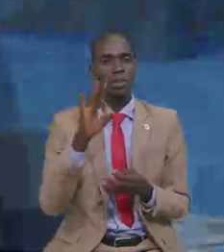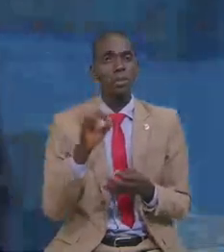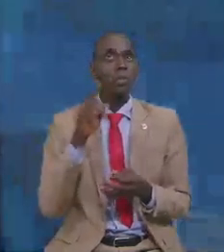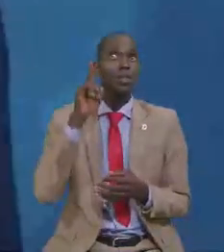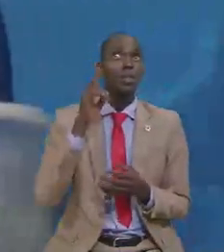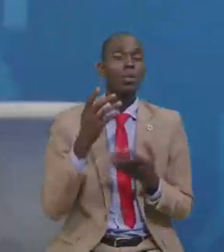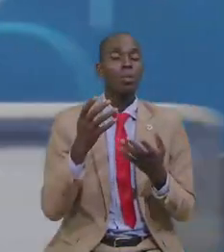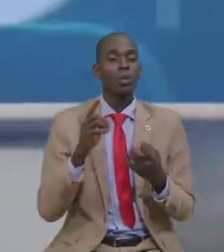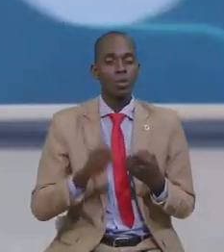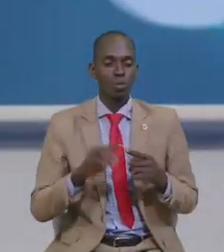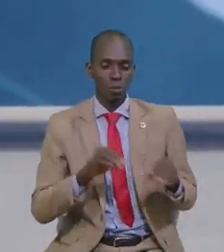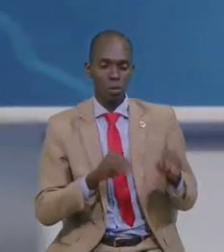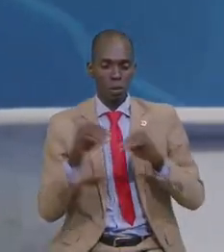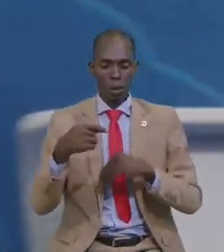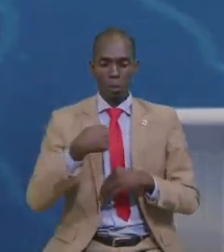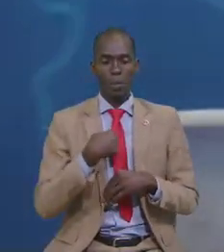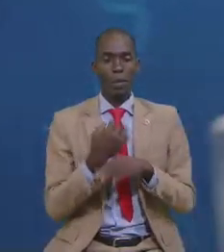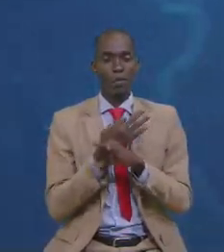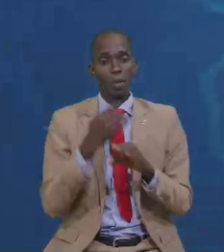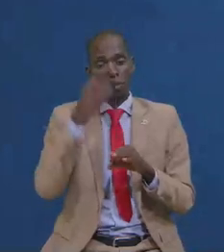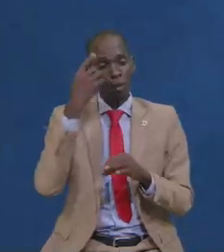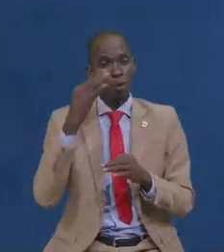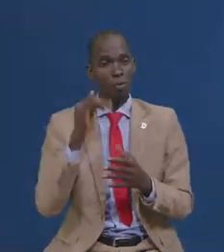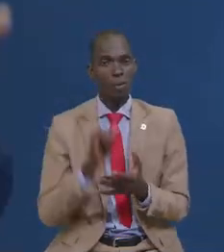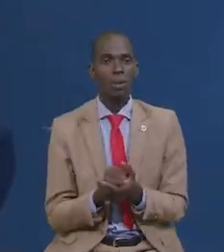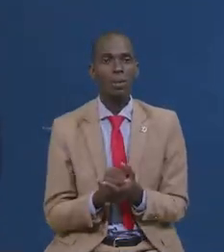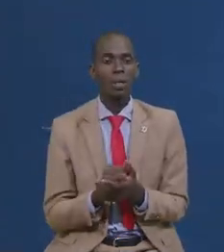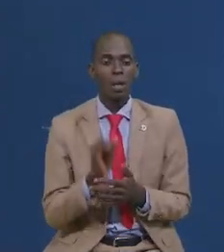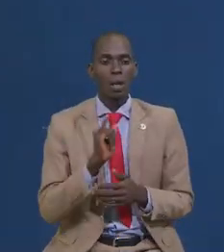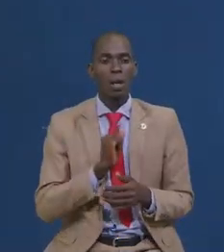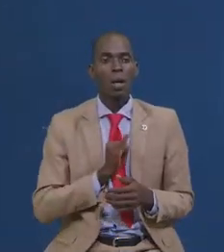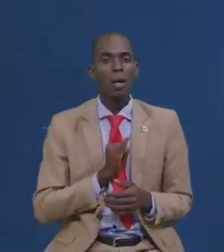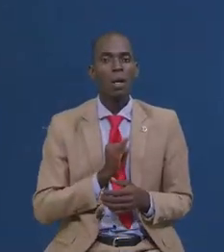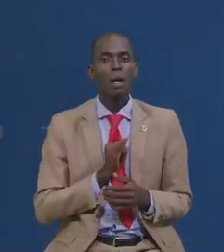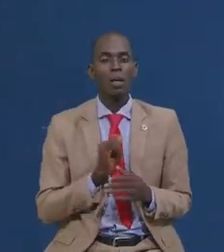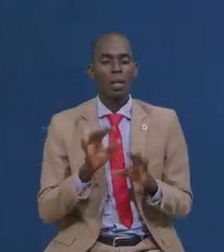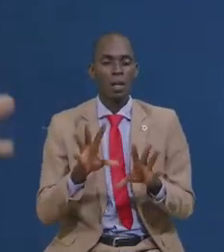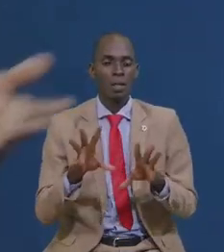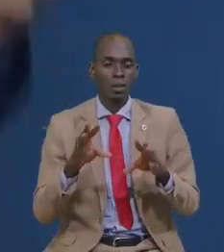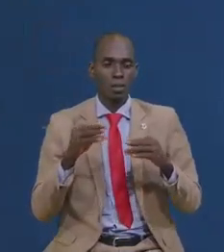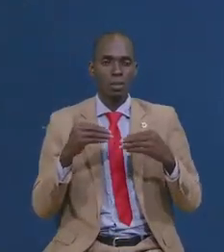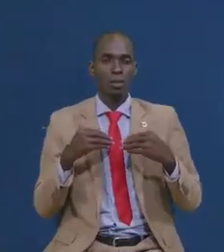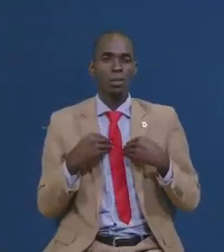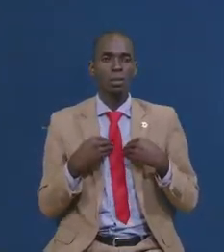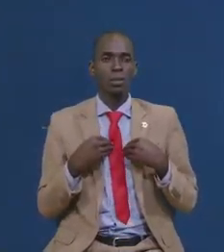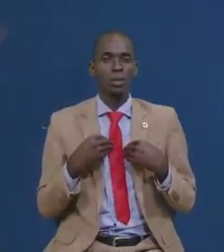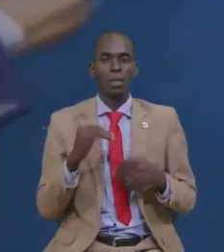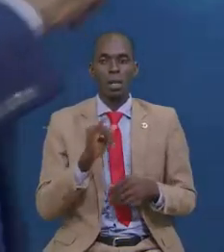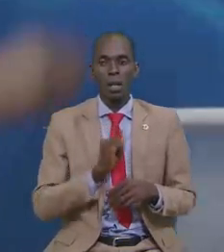des démons. Il veut m'affranchir parce qu'il veut faire cela. Alors